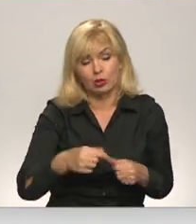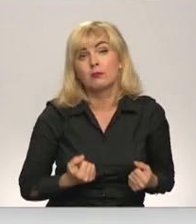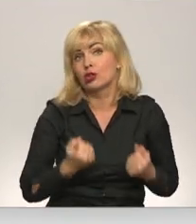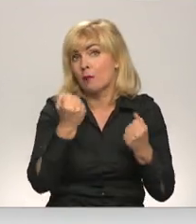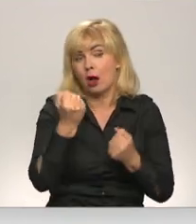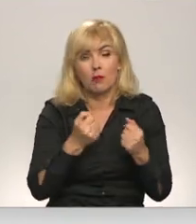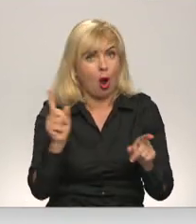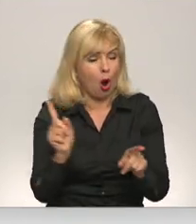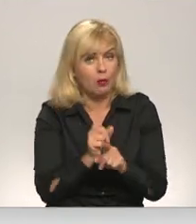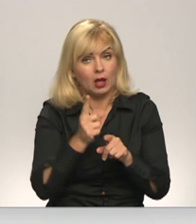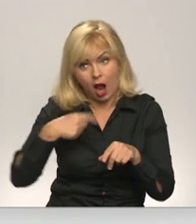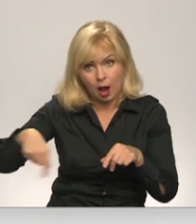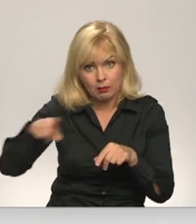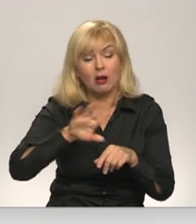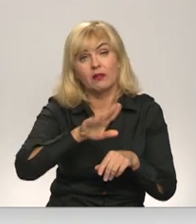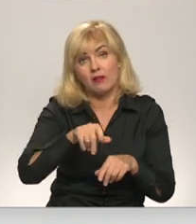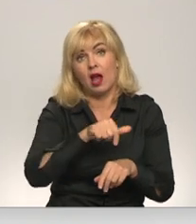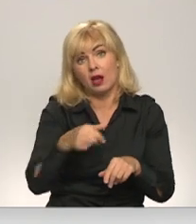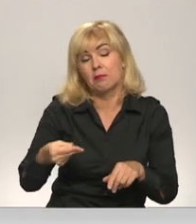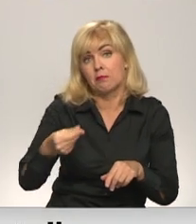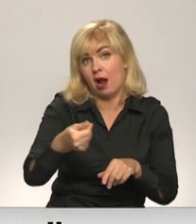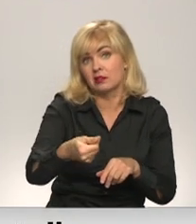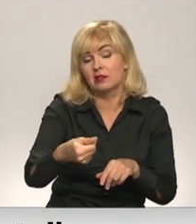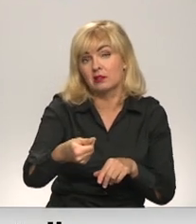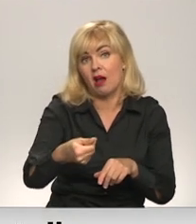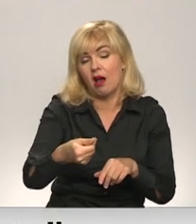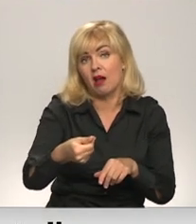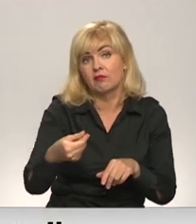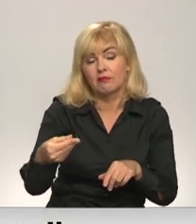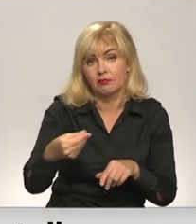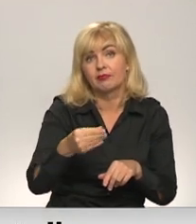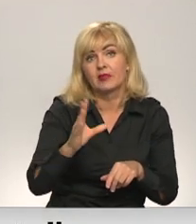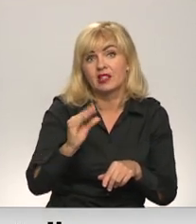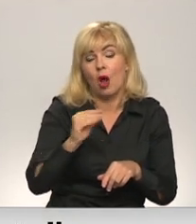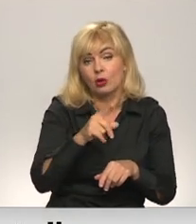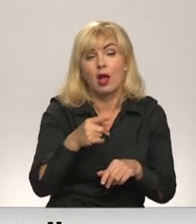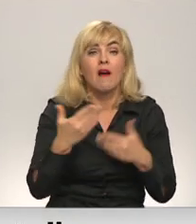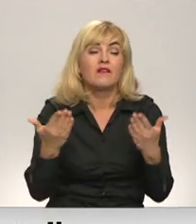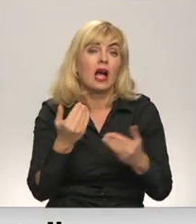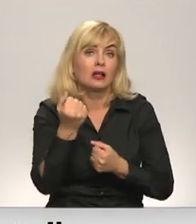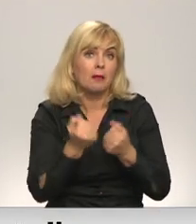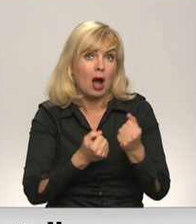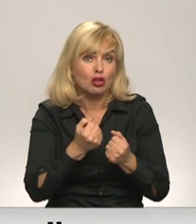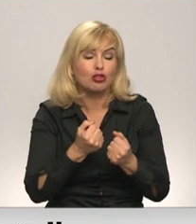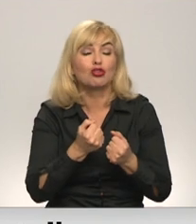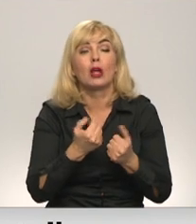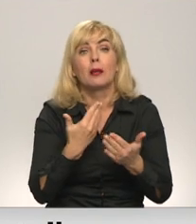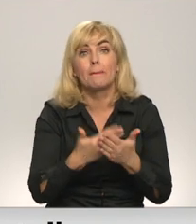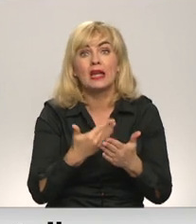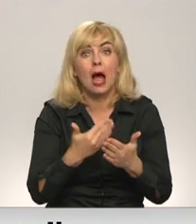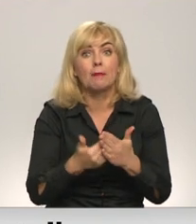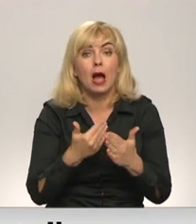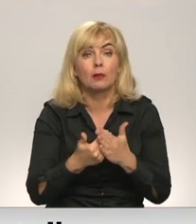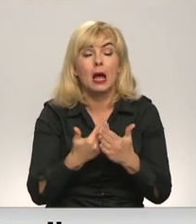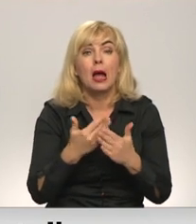jābrauc apkārt, vai arī maksā pa caurlaidi. Bet vieglajām? Nu, vieglajām. Es domāju,